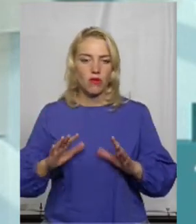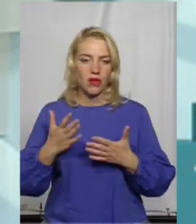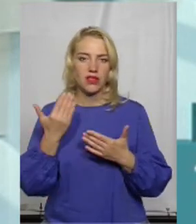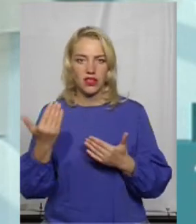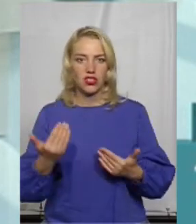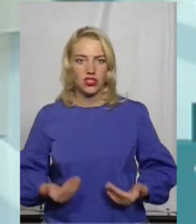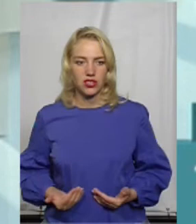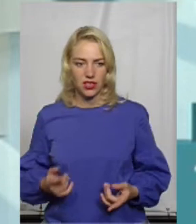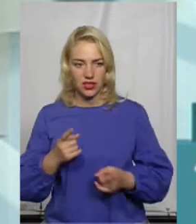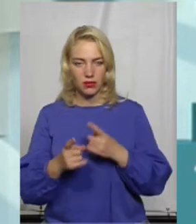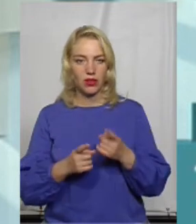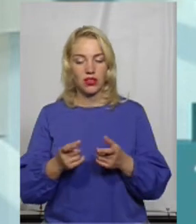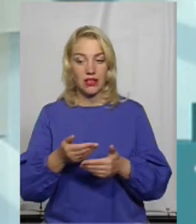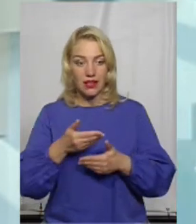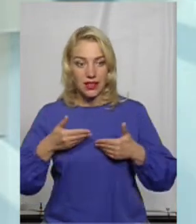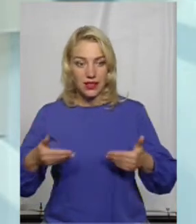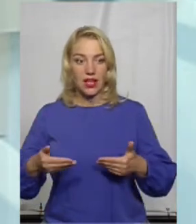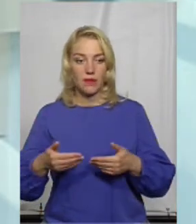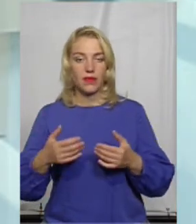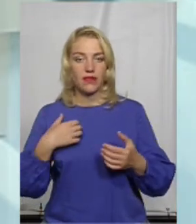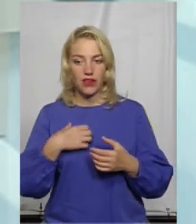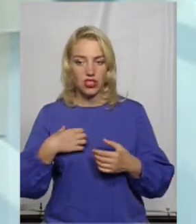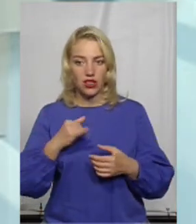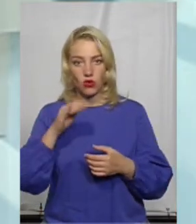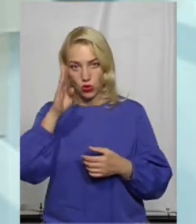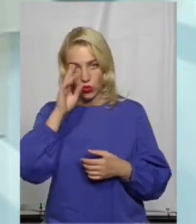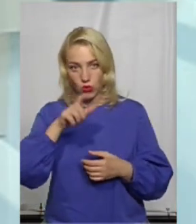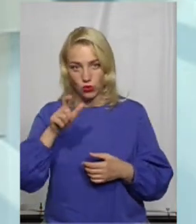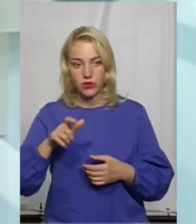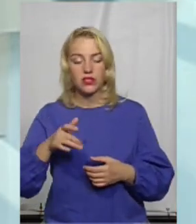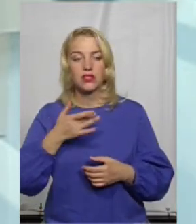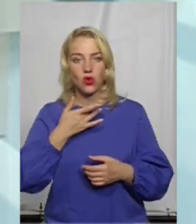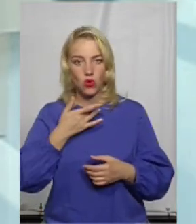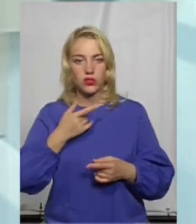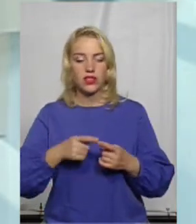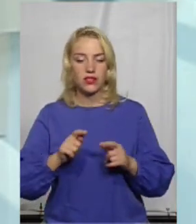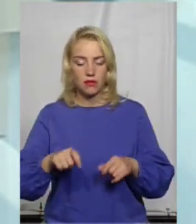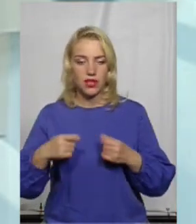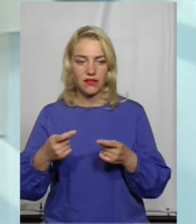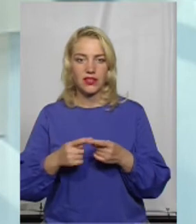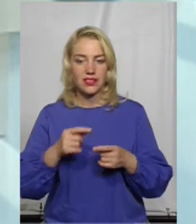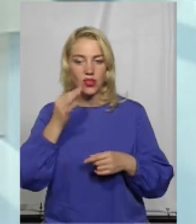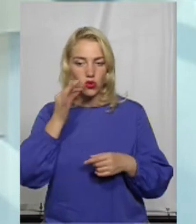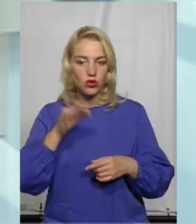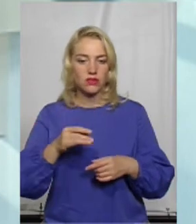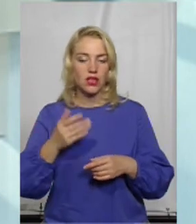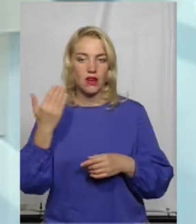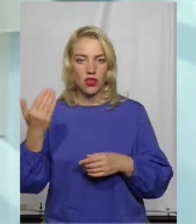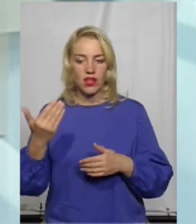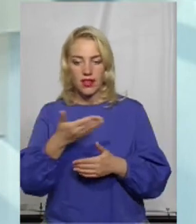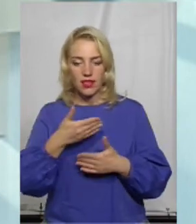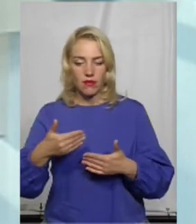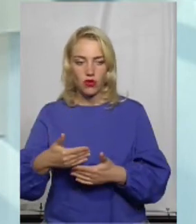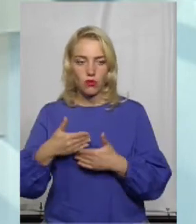змінилося. І нам важливо, і хлопці зголосилися, передавати цей досвід. Вони нам допомагали